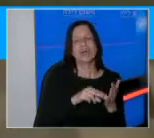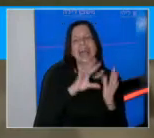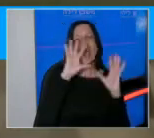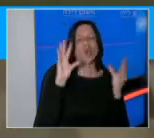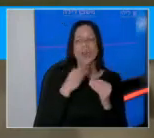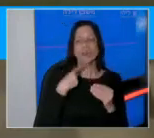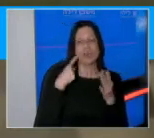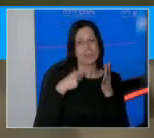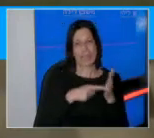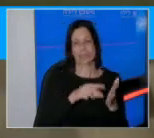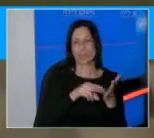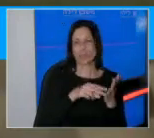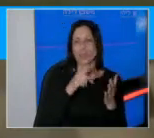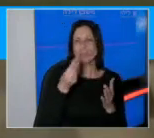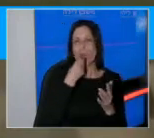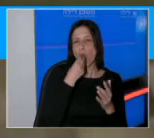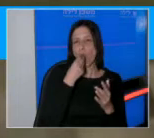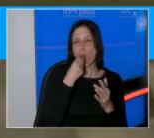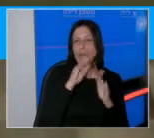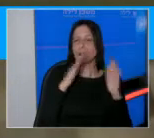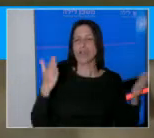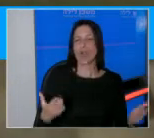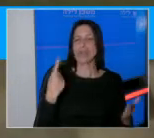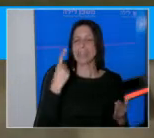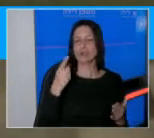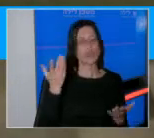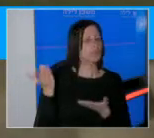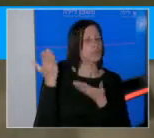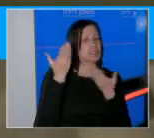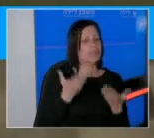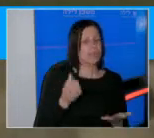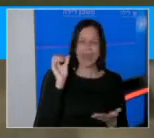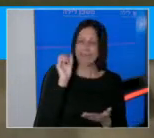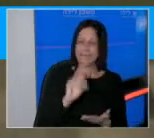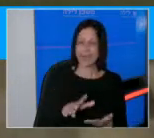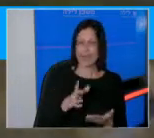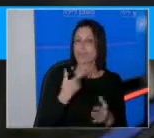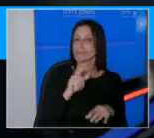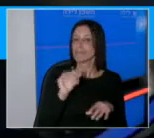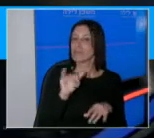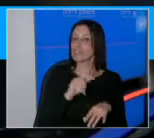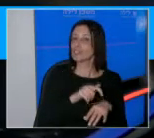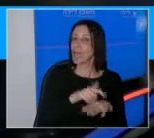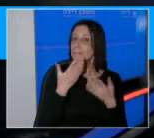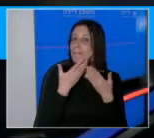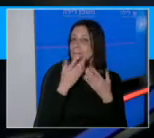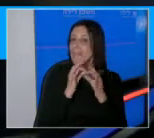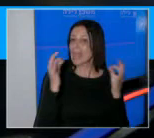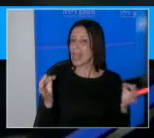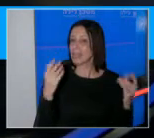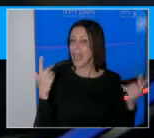מה שאנחנו מראים בתמונות, זה האוכל מהדוכן עצמו, ואתם סופר מוזמנים ומוזמנות להגיע. אז באיזה שעה מחר בבוקר מתחילים את